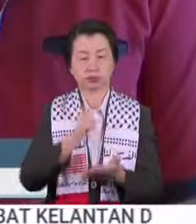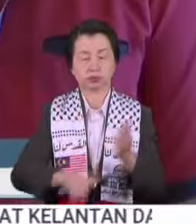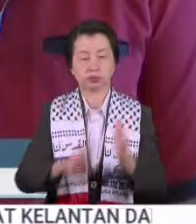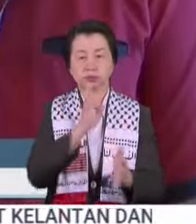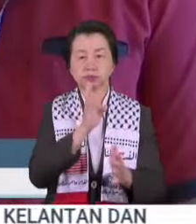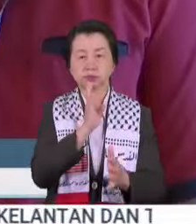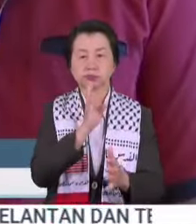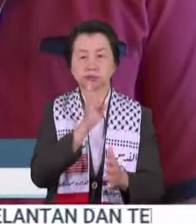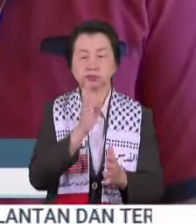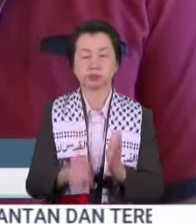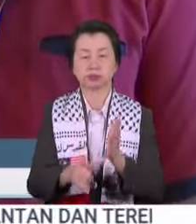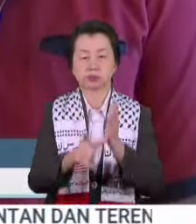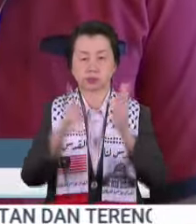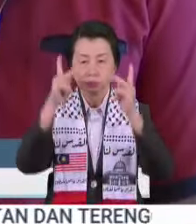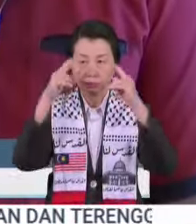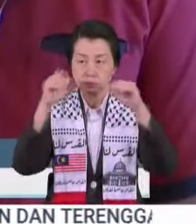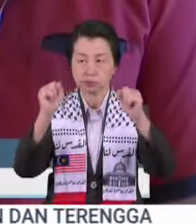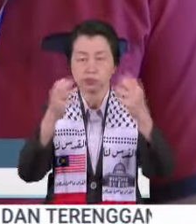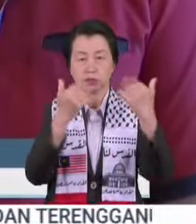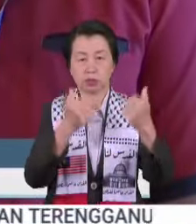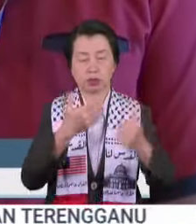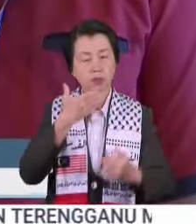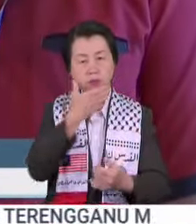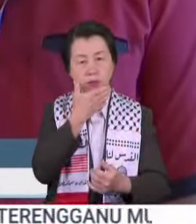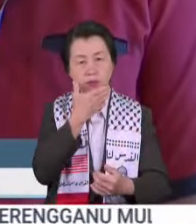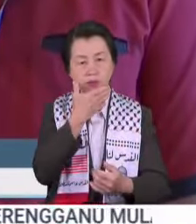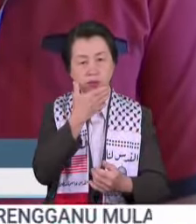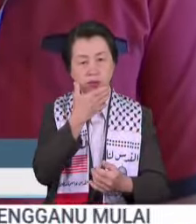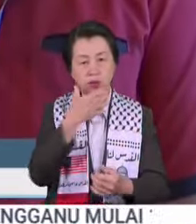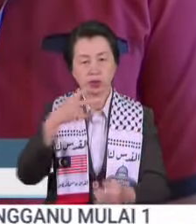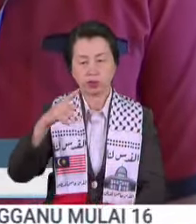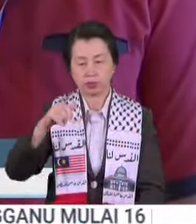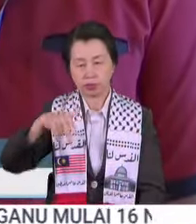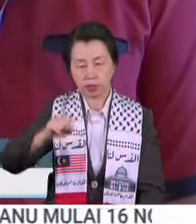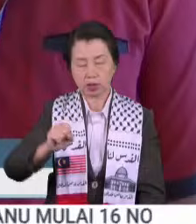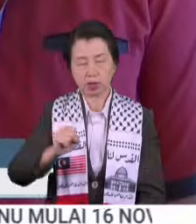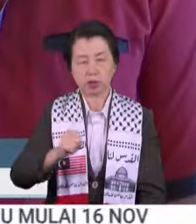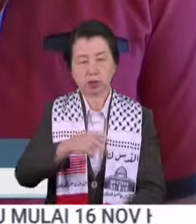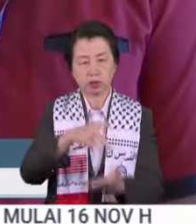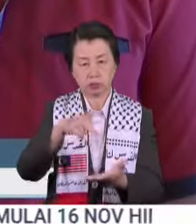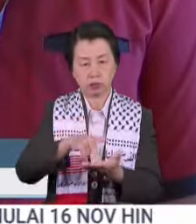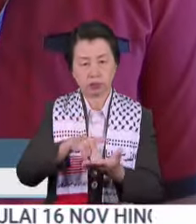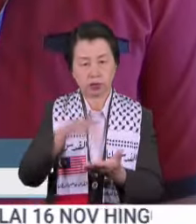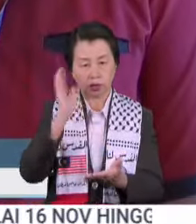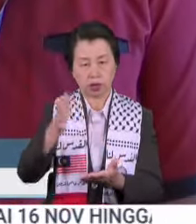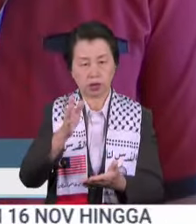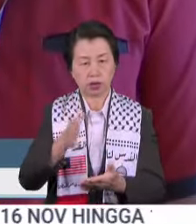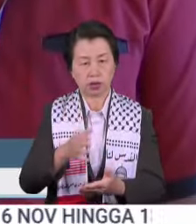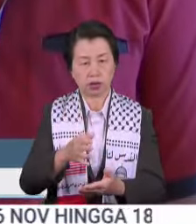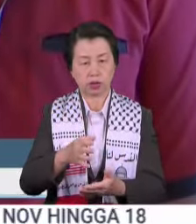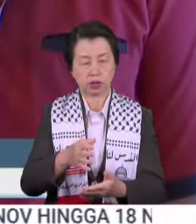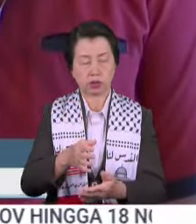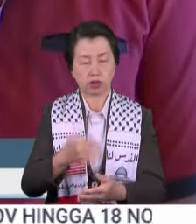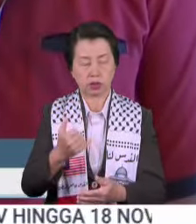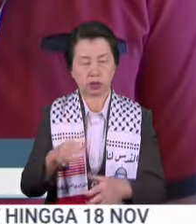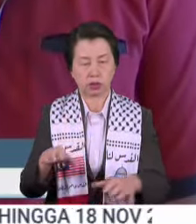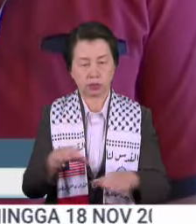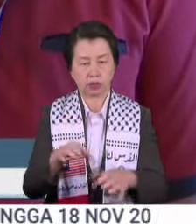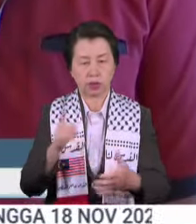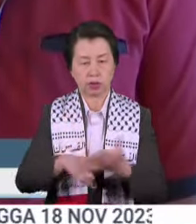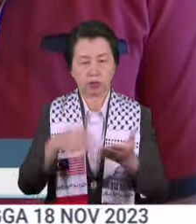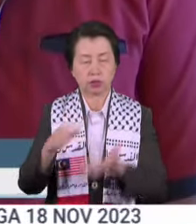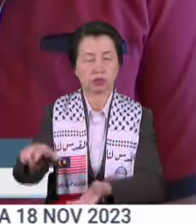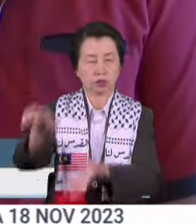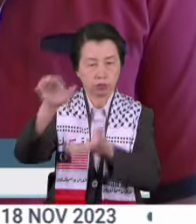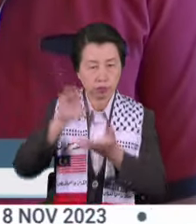oleh timbalan Presiden insya-allah Pemuda gagasan pusat akan orang bilang mempraktikkan apa yang sudah